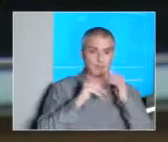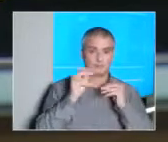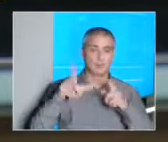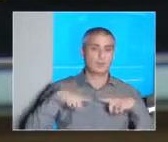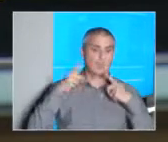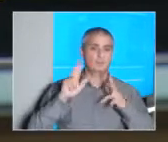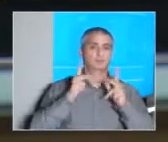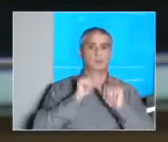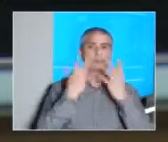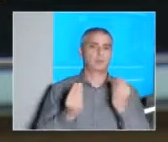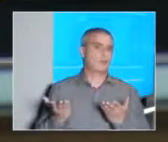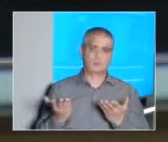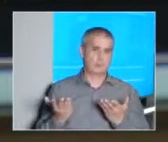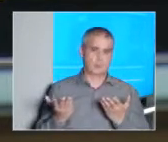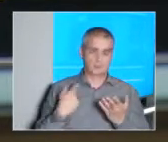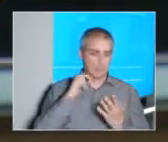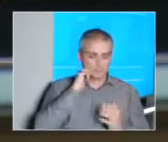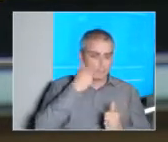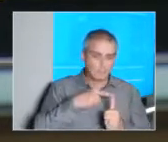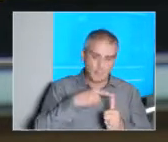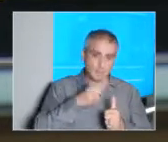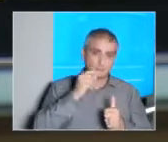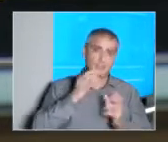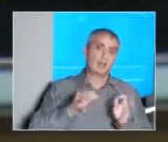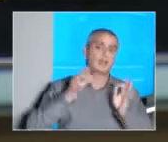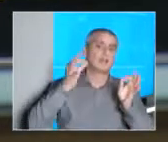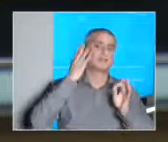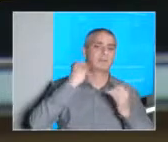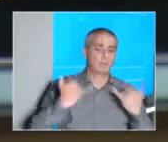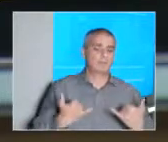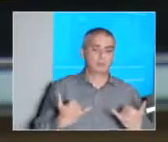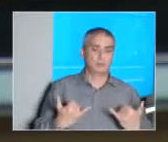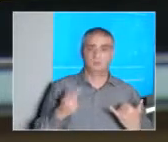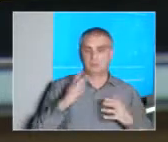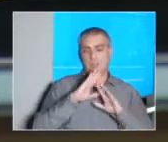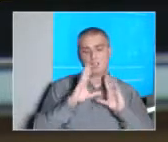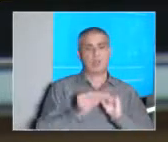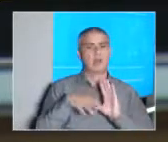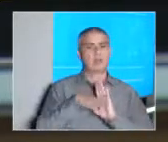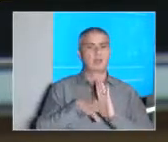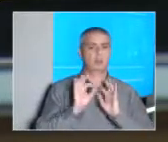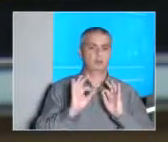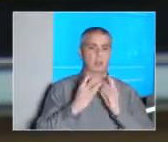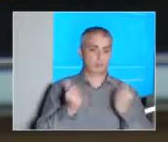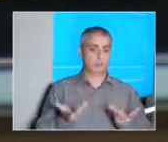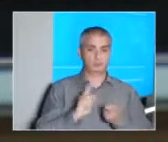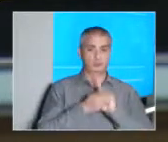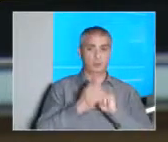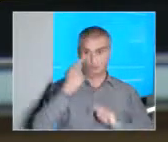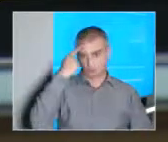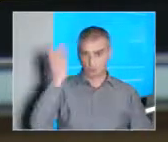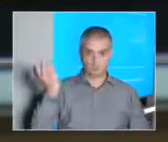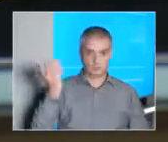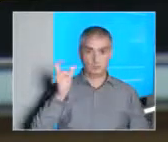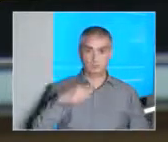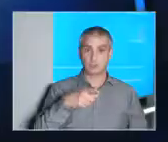את החיים בצורה הטובה ביותר. לא מסתכלים על מחר. אנחנו צריכים לדחות את הסיפוקים המיידיים שלנו. זה כלל בניהול שהוא ניהול איכותי בשונה ממה שחושבים. מה